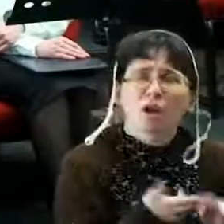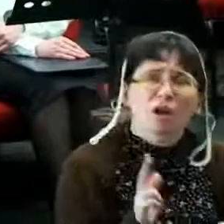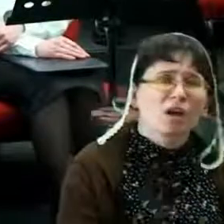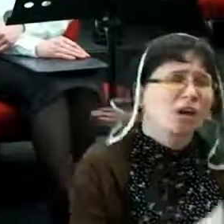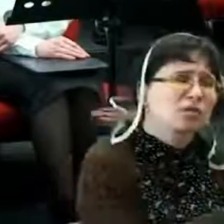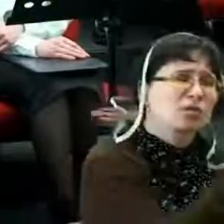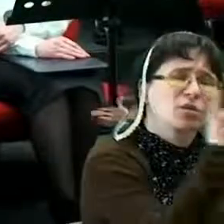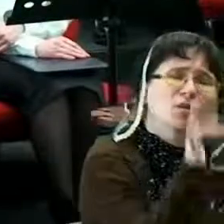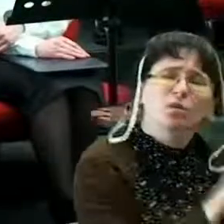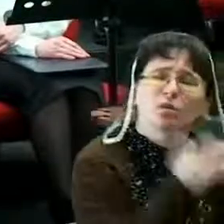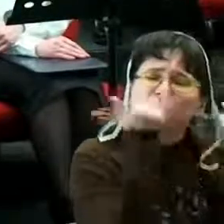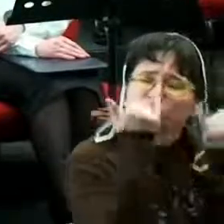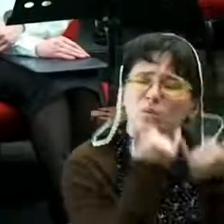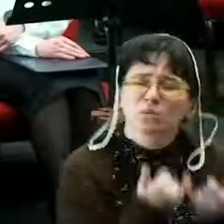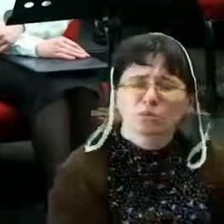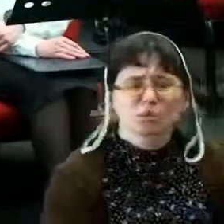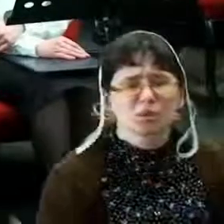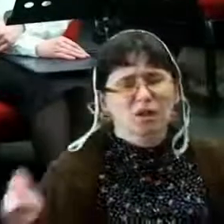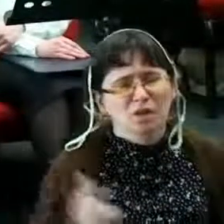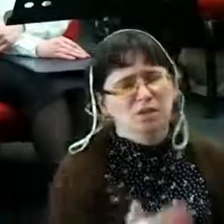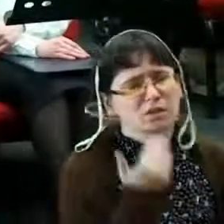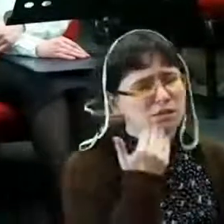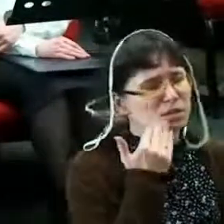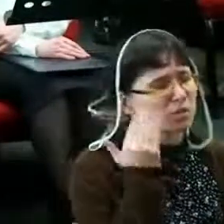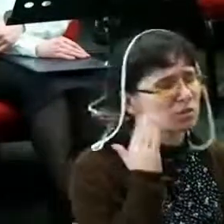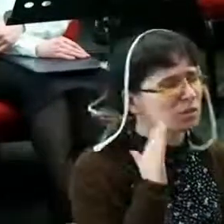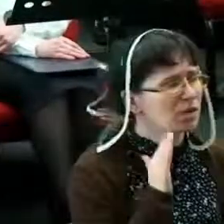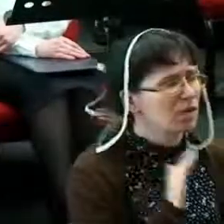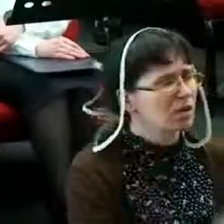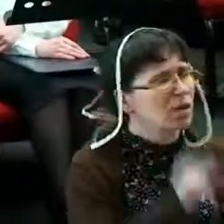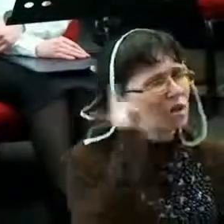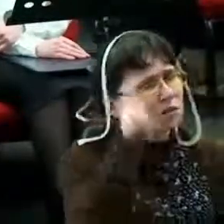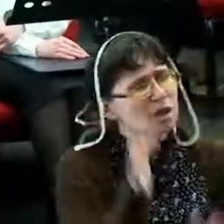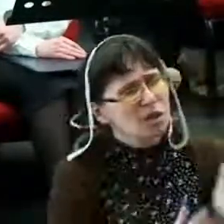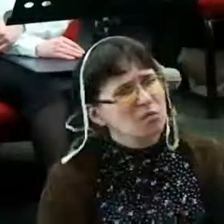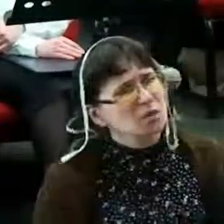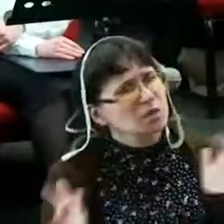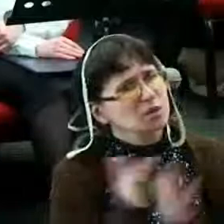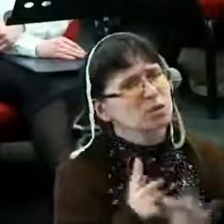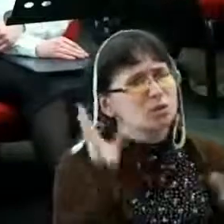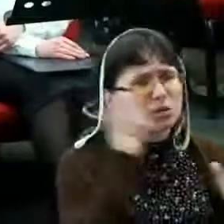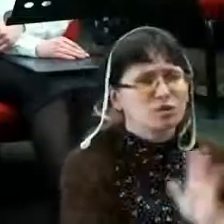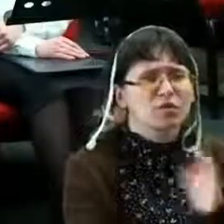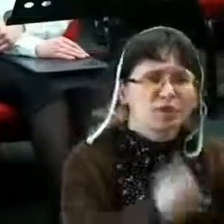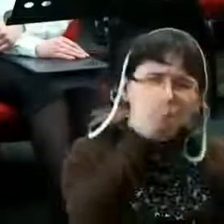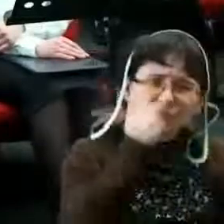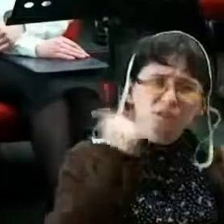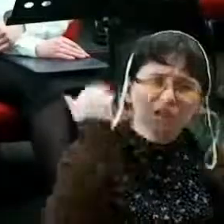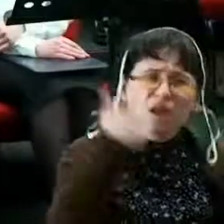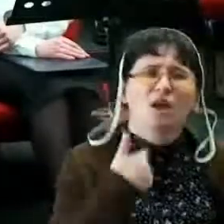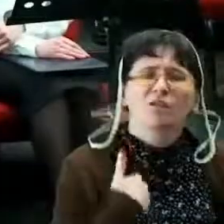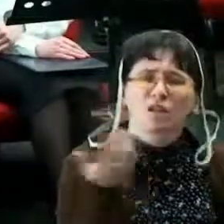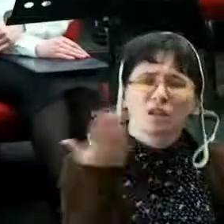чудесне Єрусалим, Христос там у славі, радію я з ним.